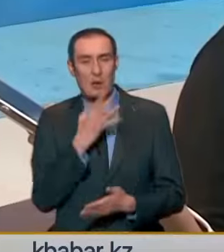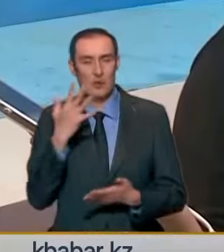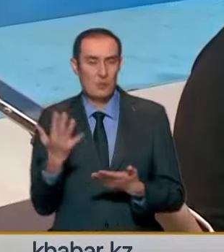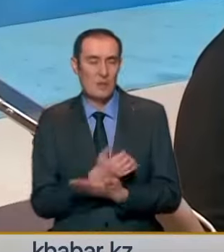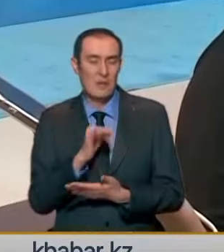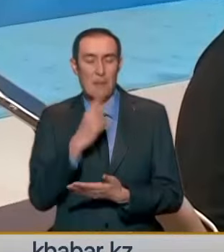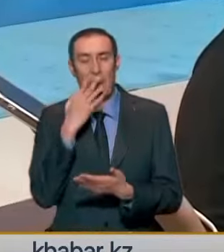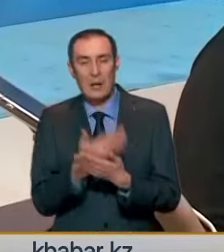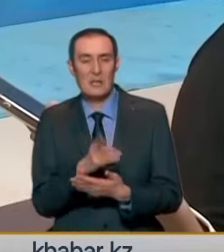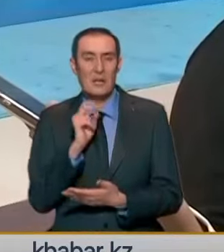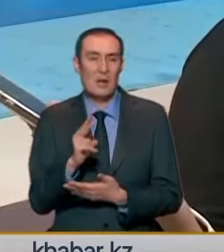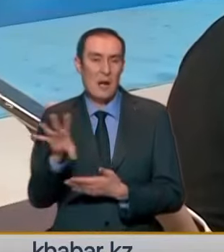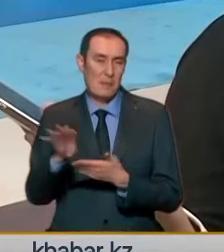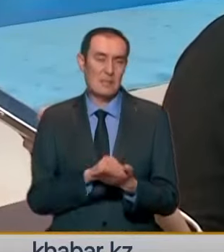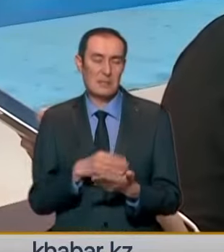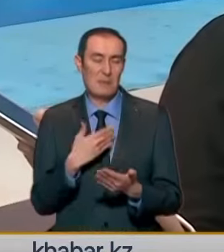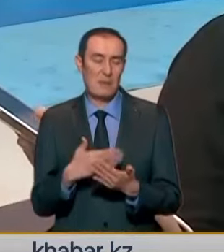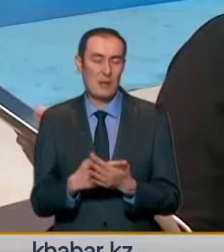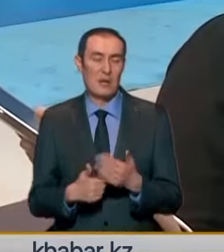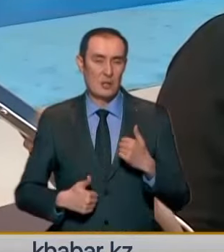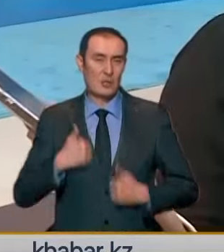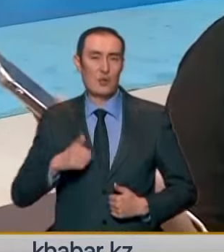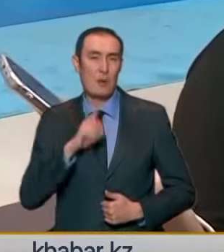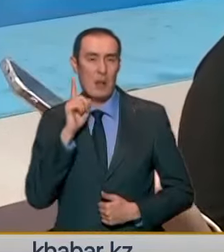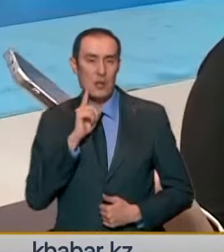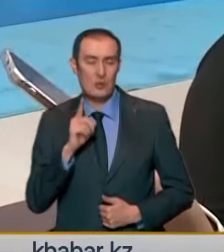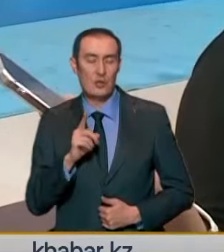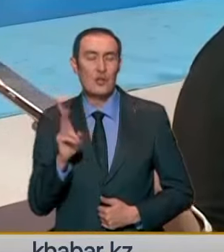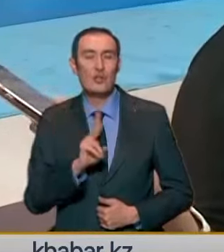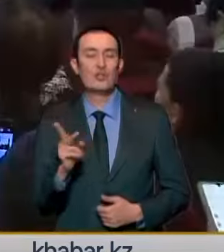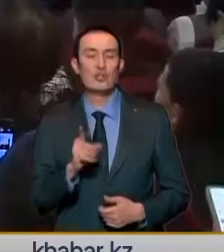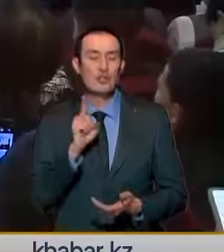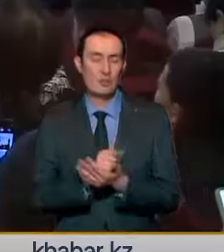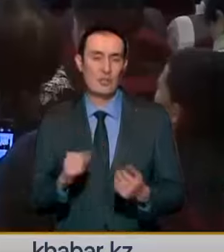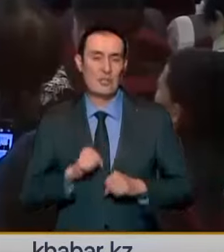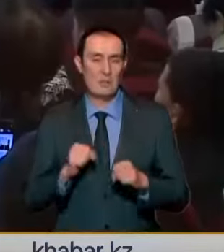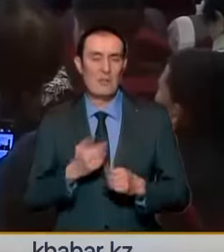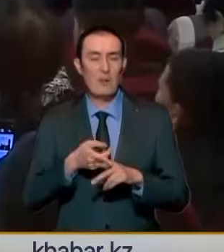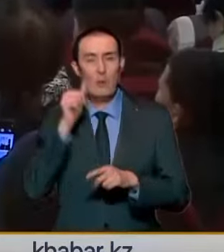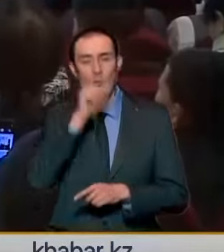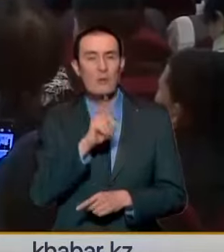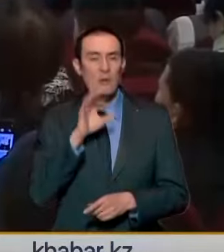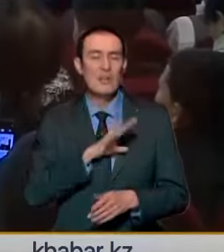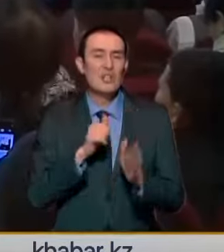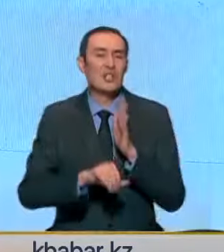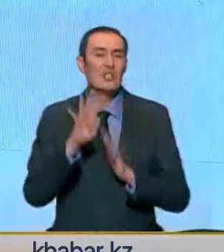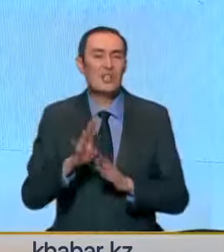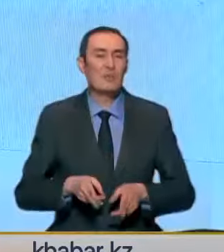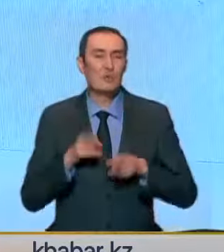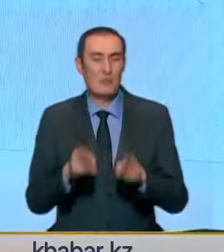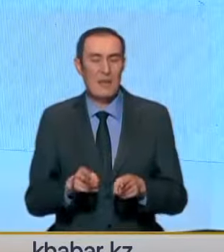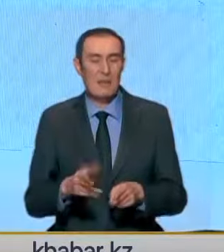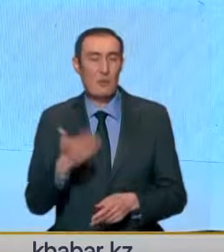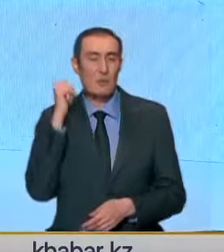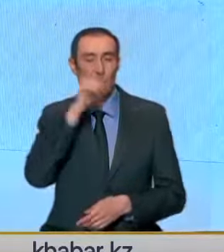и показать как образец, пример достойной молодежи, к чему должны они стремиться. В этом году подростки совершили 64 преступления.